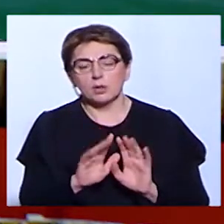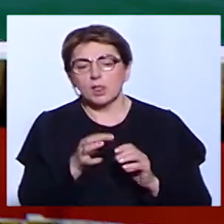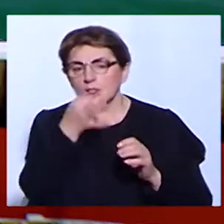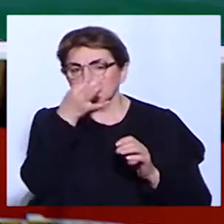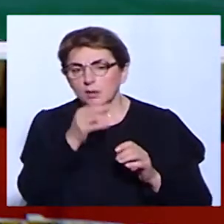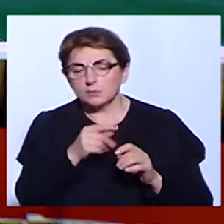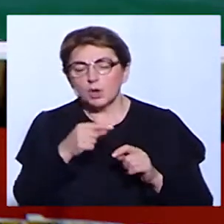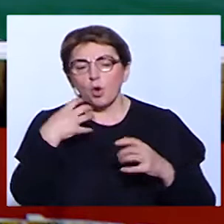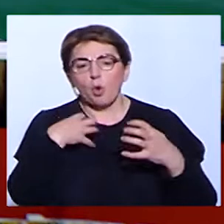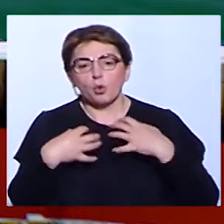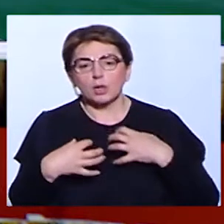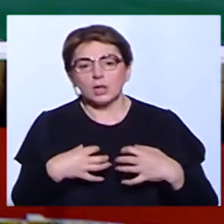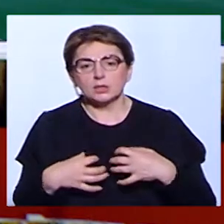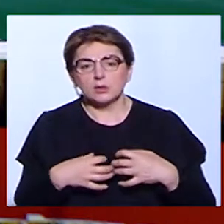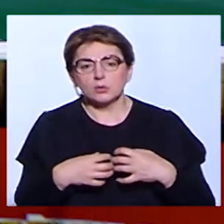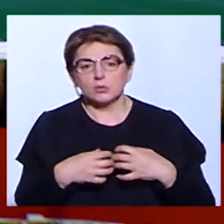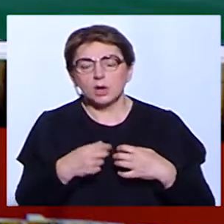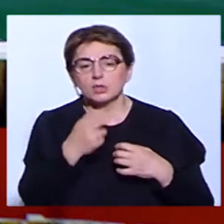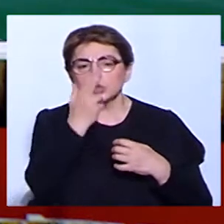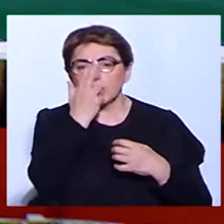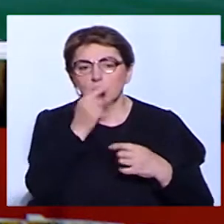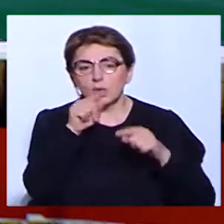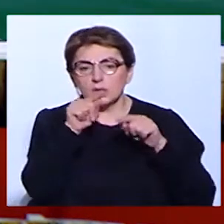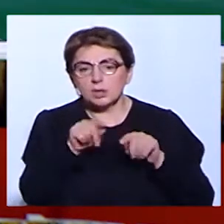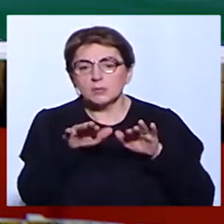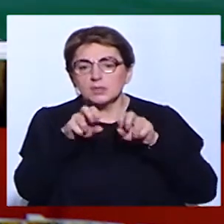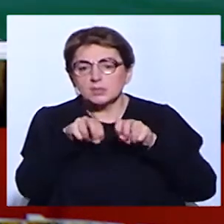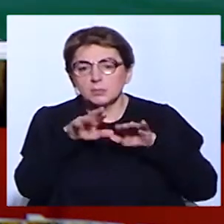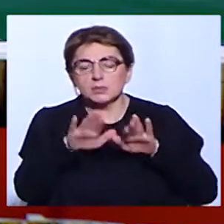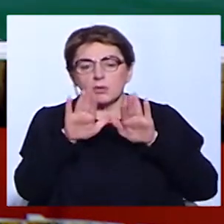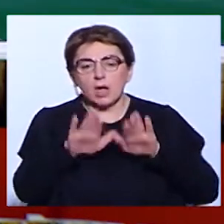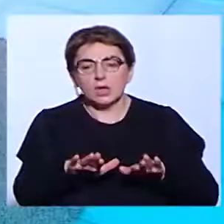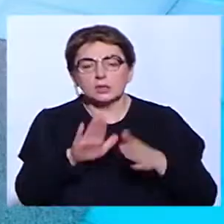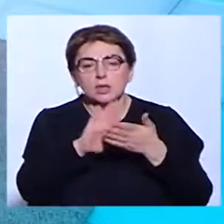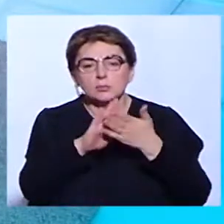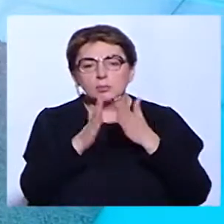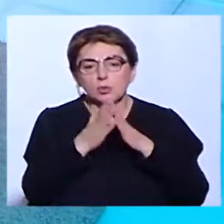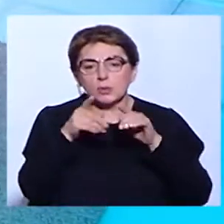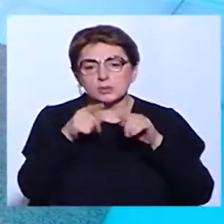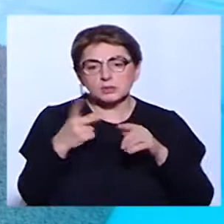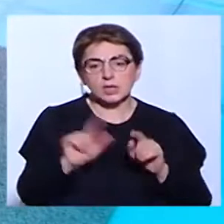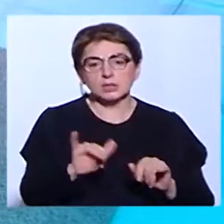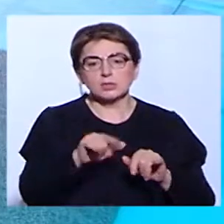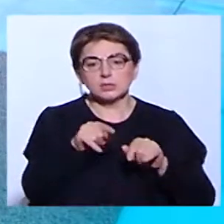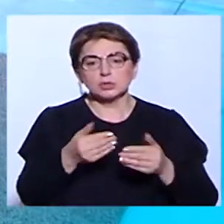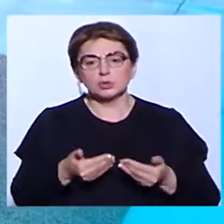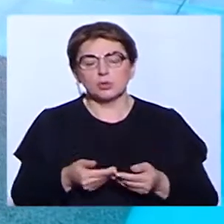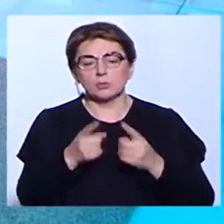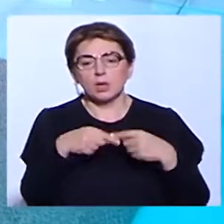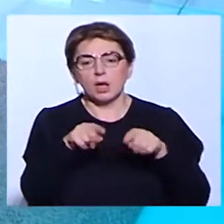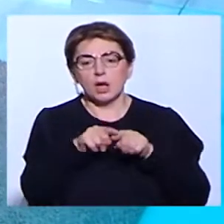ნებისმიერი ორგანიზმი შეგუებულია იმ საარსებო გარემოს, რომელშიც ის ცხოვრობს.